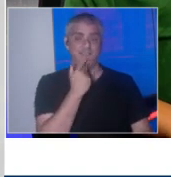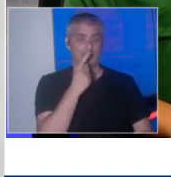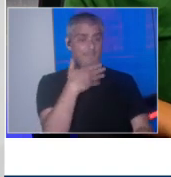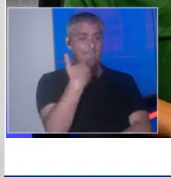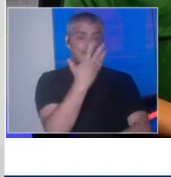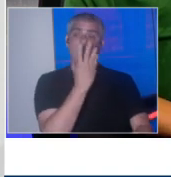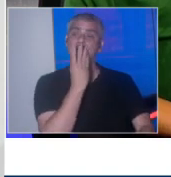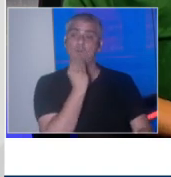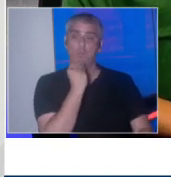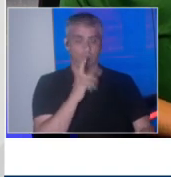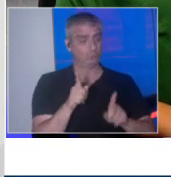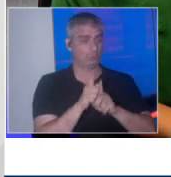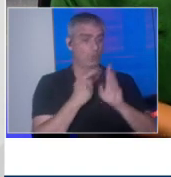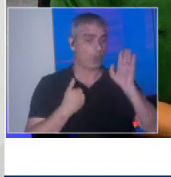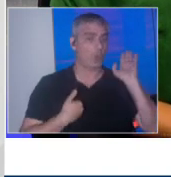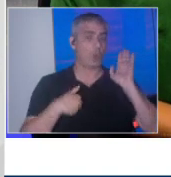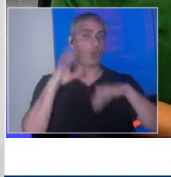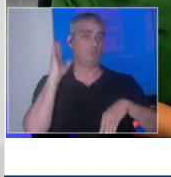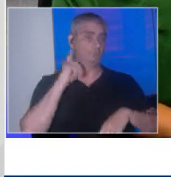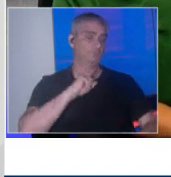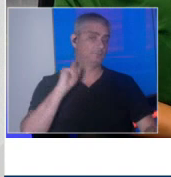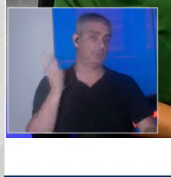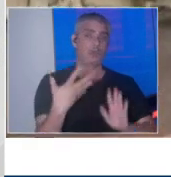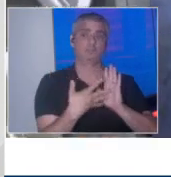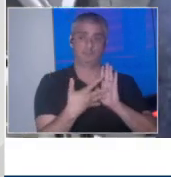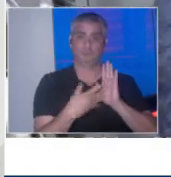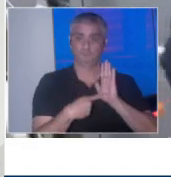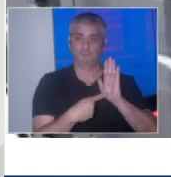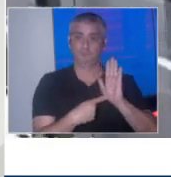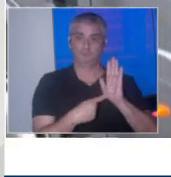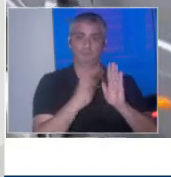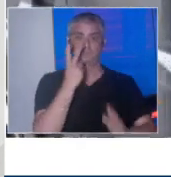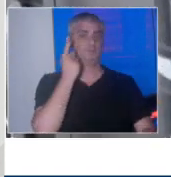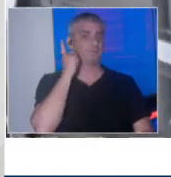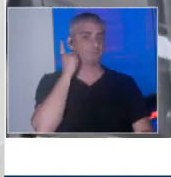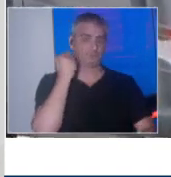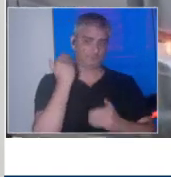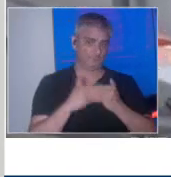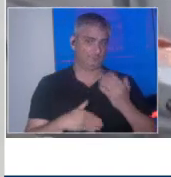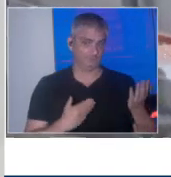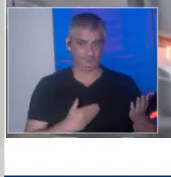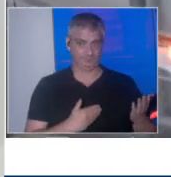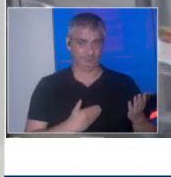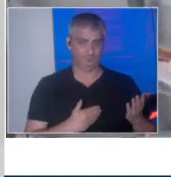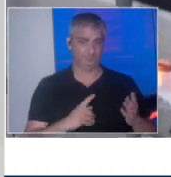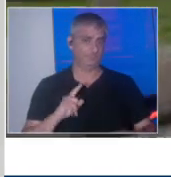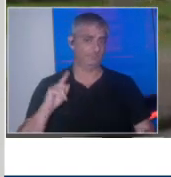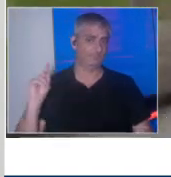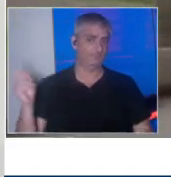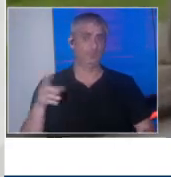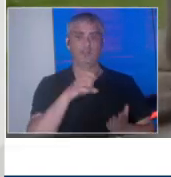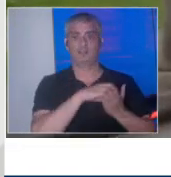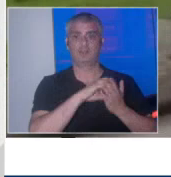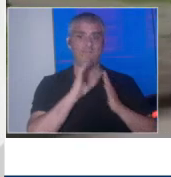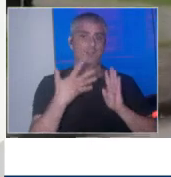היא מדינה יהודית, כפי שרוב מוחלט בכל הסקרים מראה ב-20 שנה האחרונות, בכל האתרים